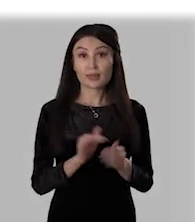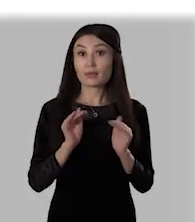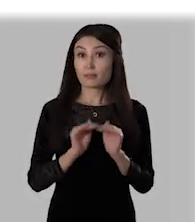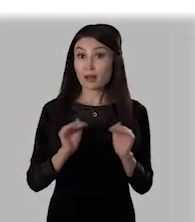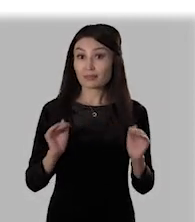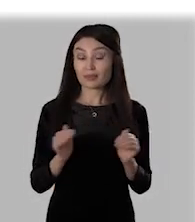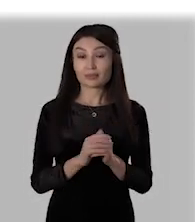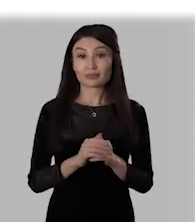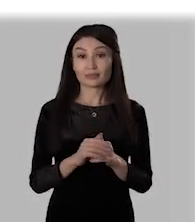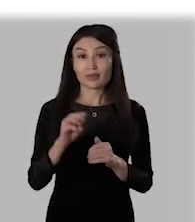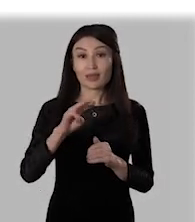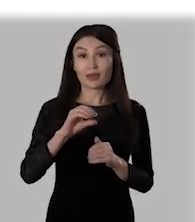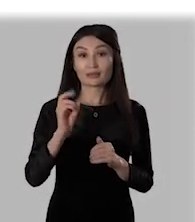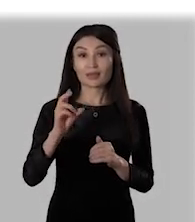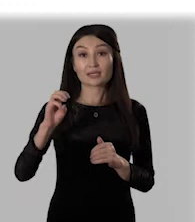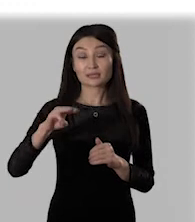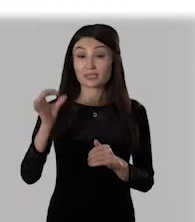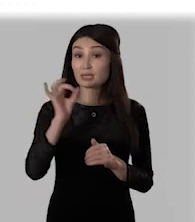Балдар, текст кызыктуу болдубу?